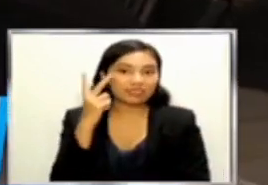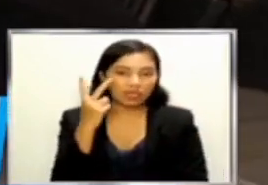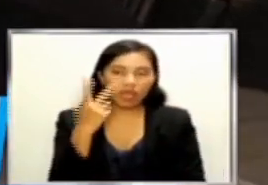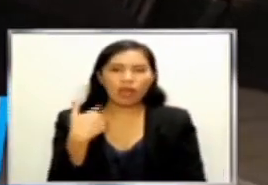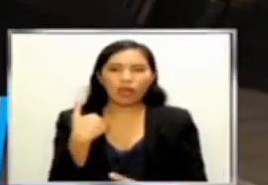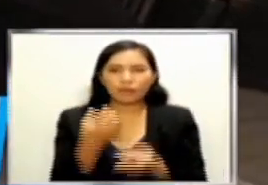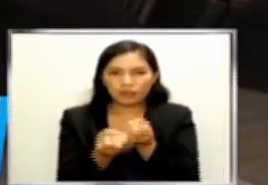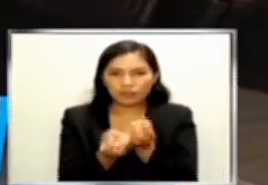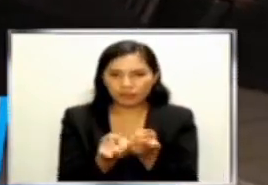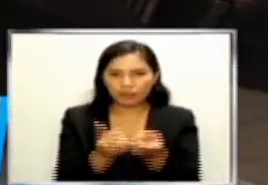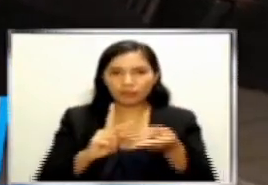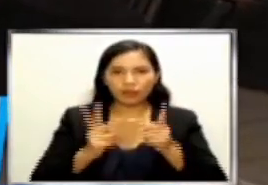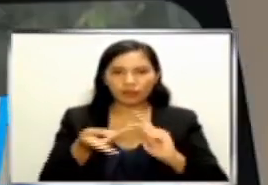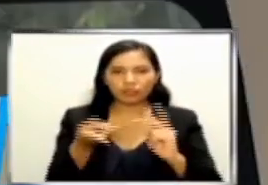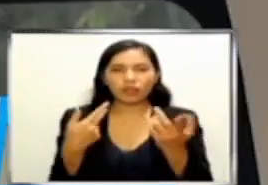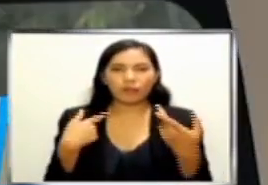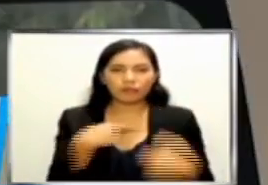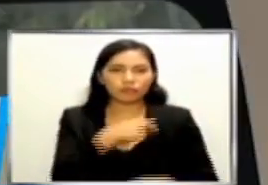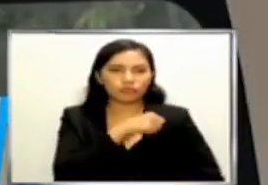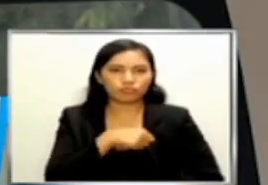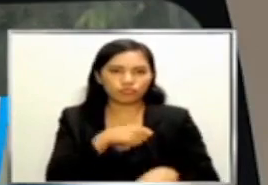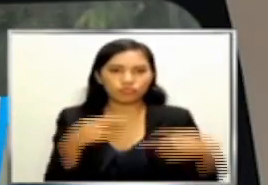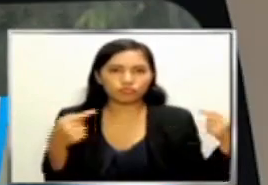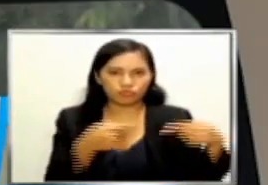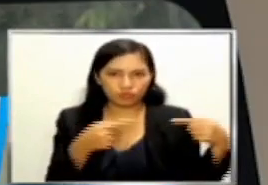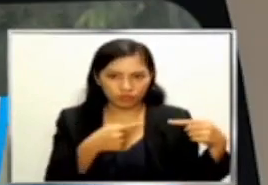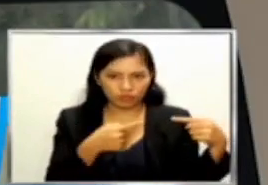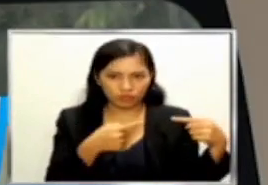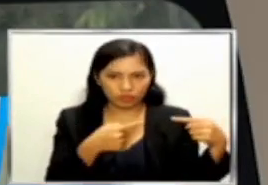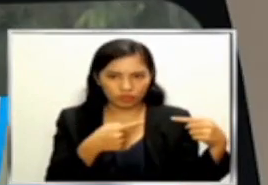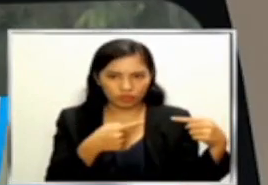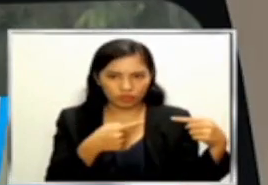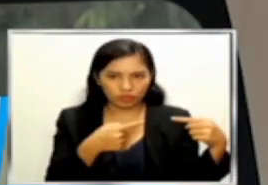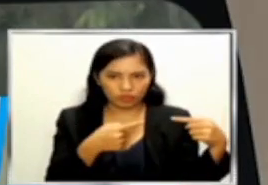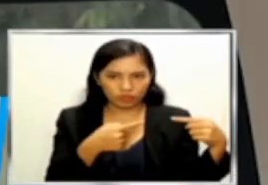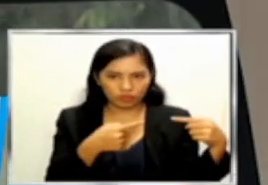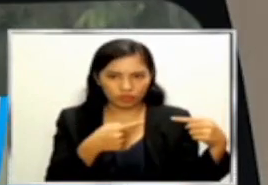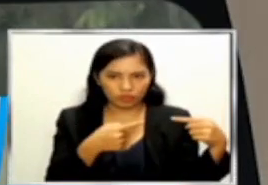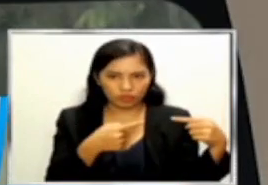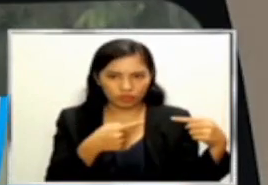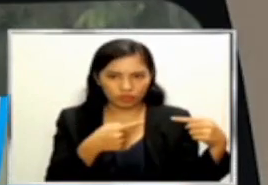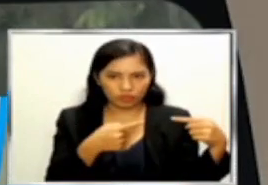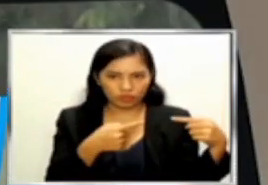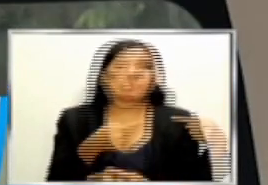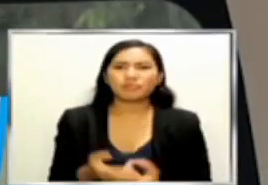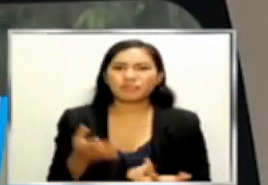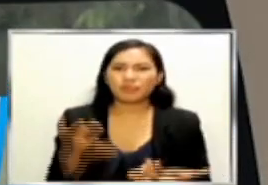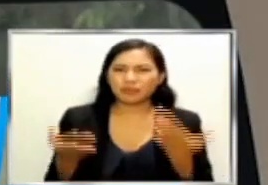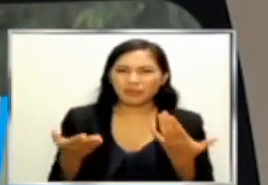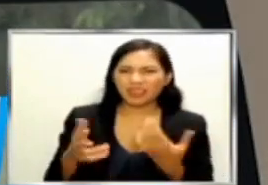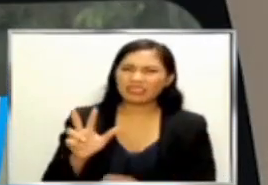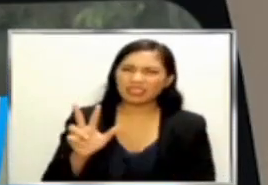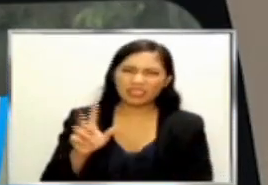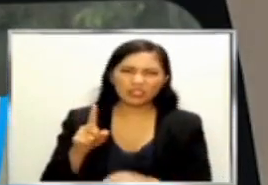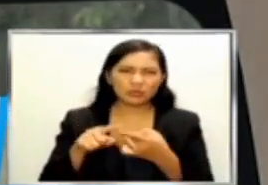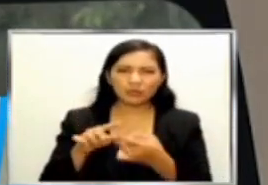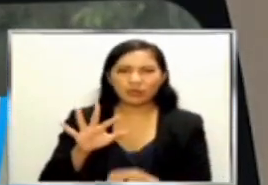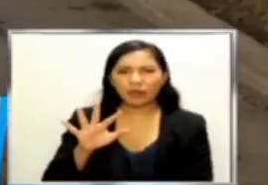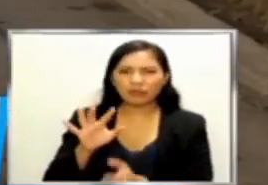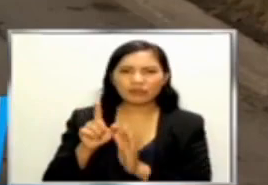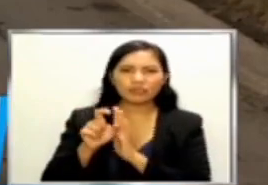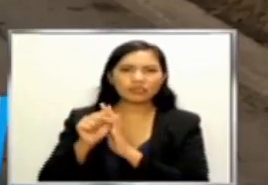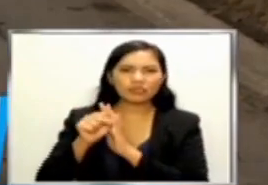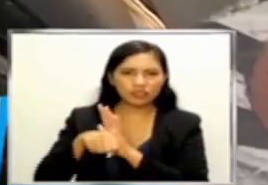nagalusan sa loob ng ambulansya. Siguro mga 3 to 5 seconds na po kami nakahinto noon bago kami inararo ng